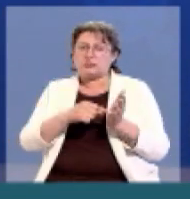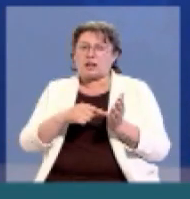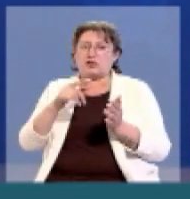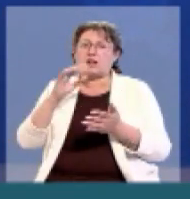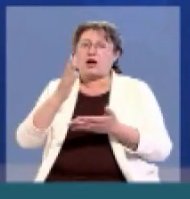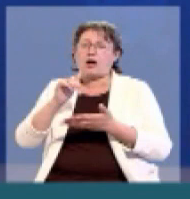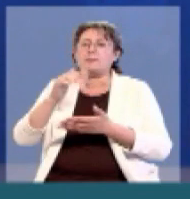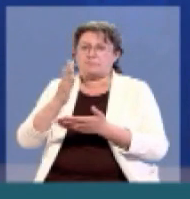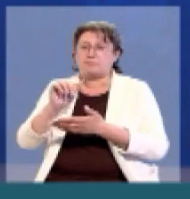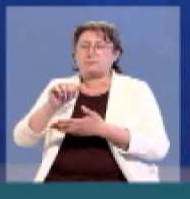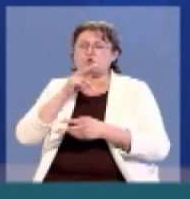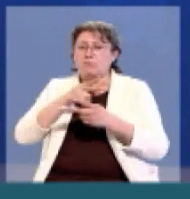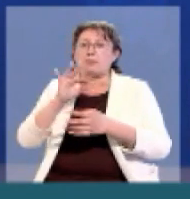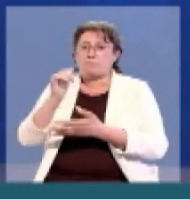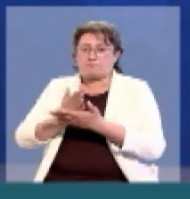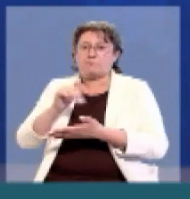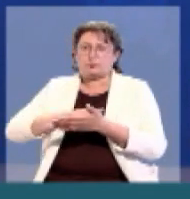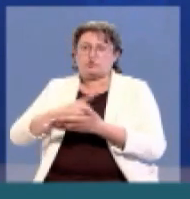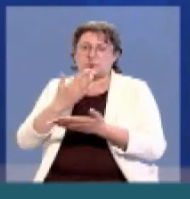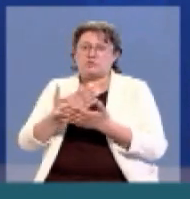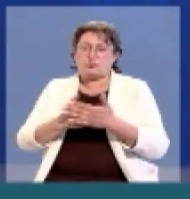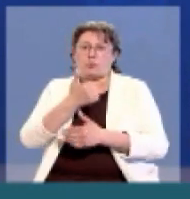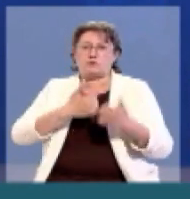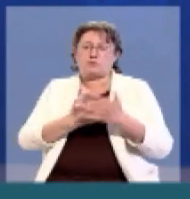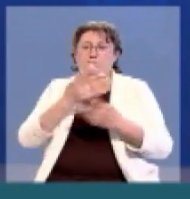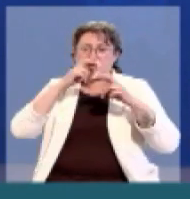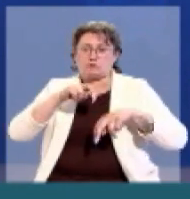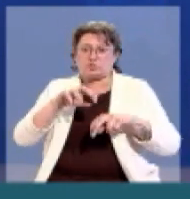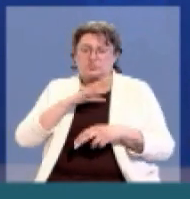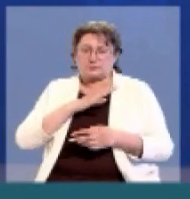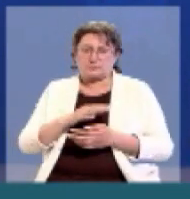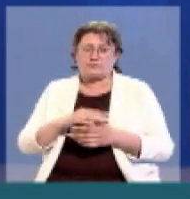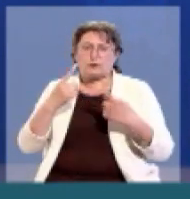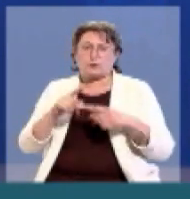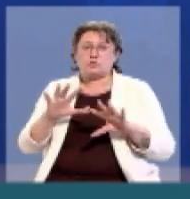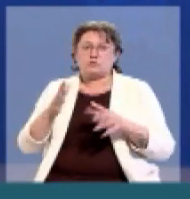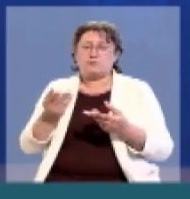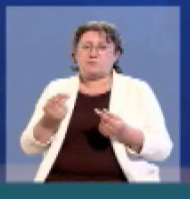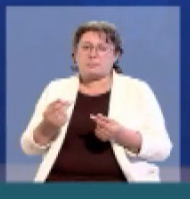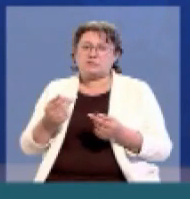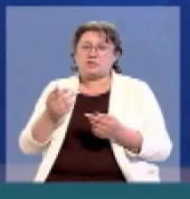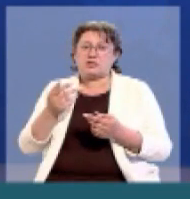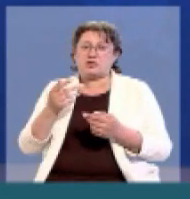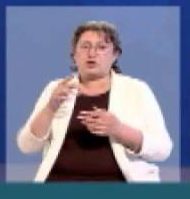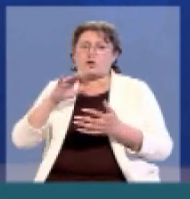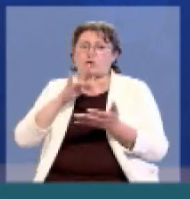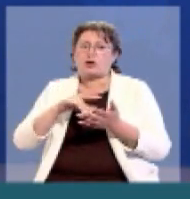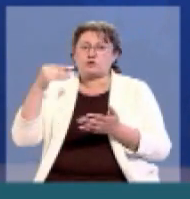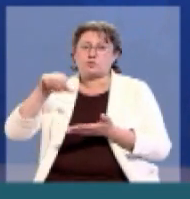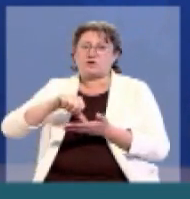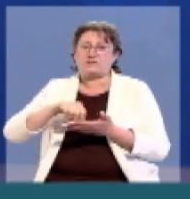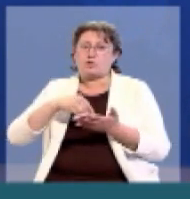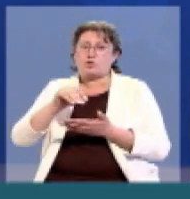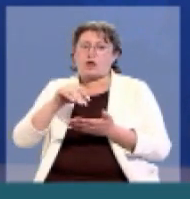на обоснованные жалобы. В результате конкурс был пересмотрен, заявитель признан победителем. Другой случай – предприниматель из города Актобе участвовал в